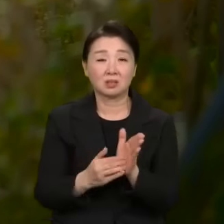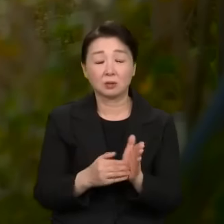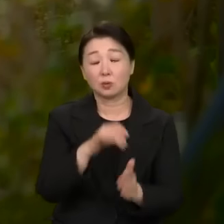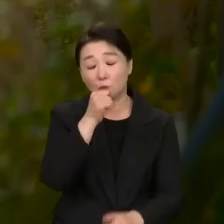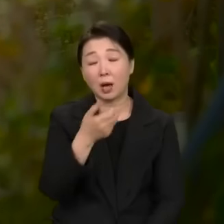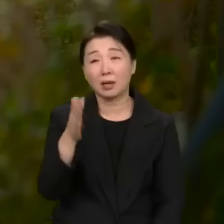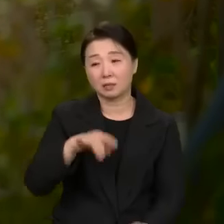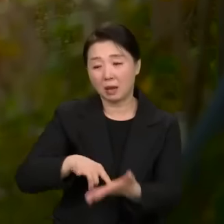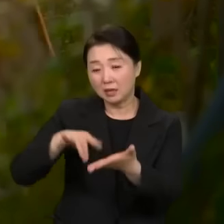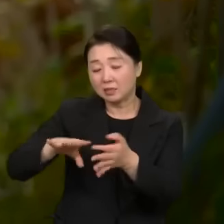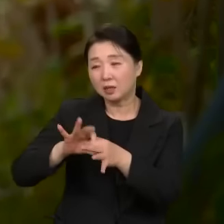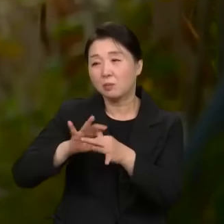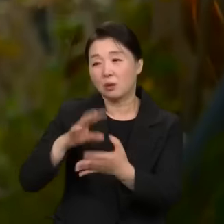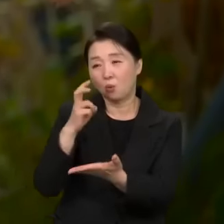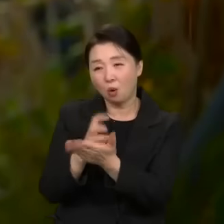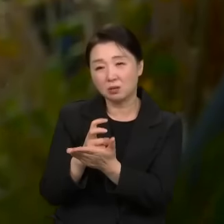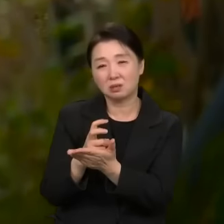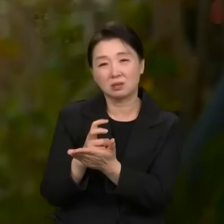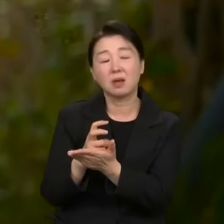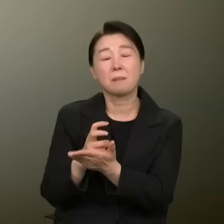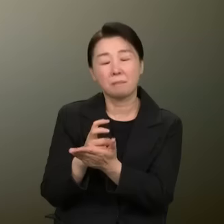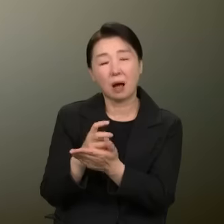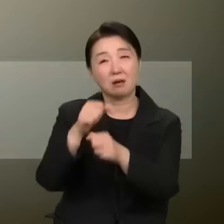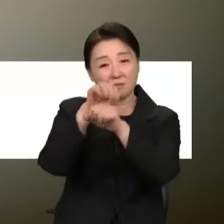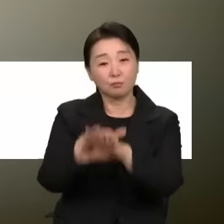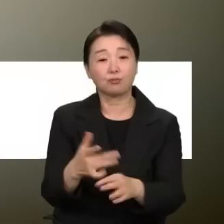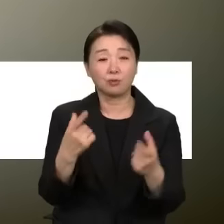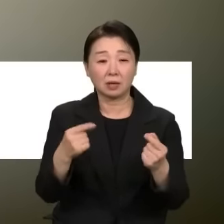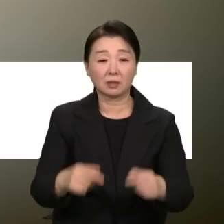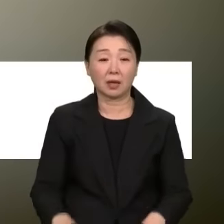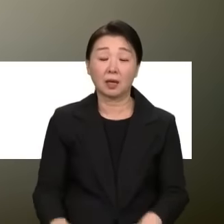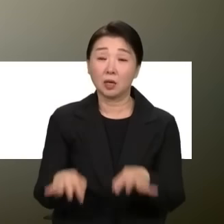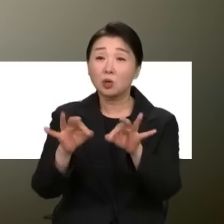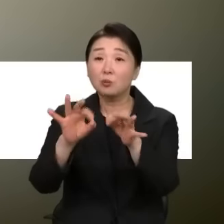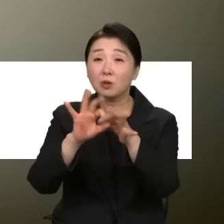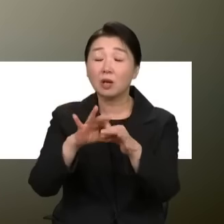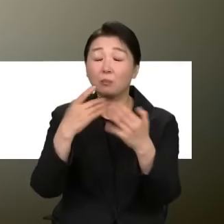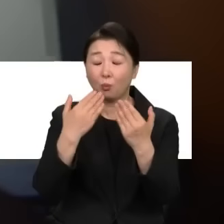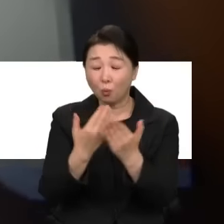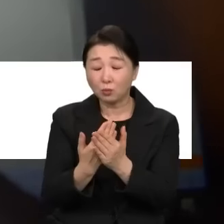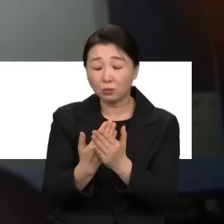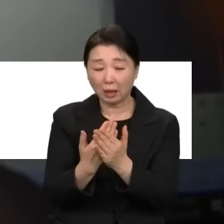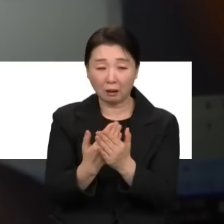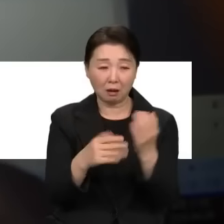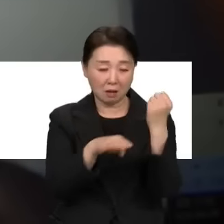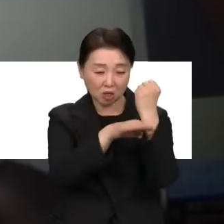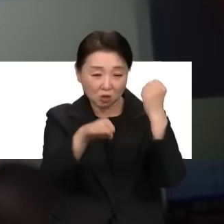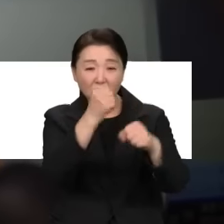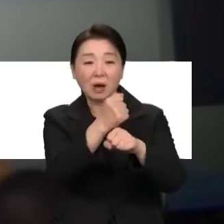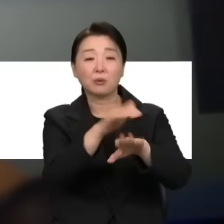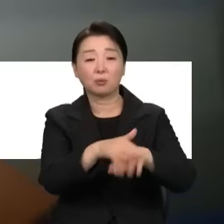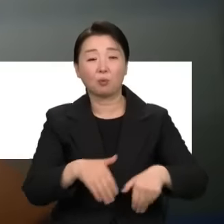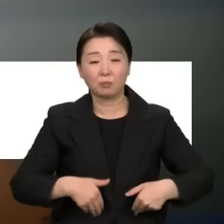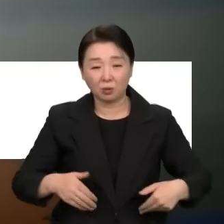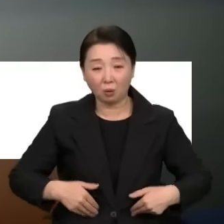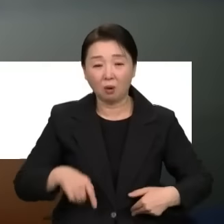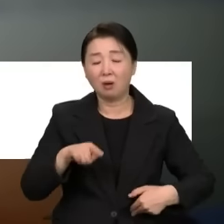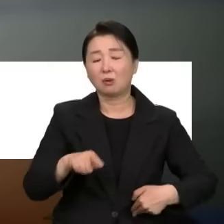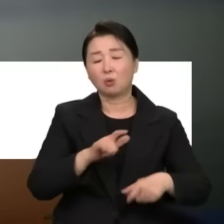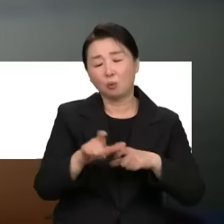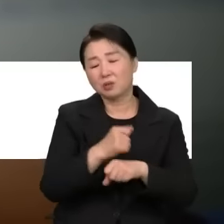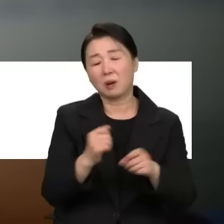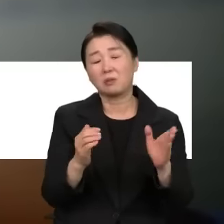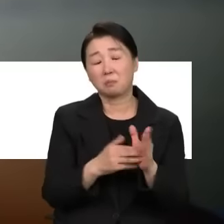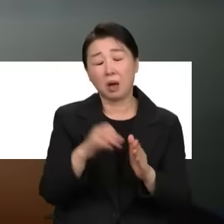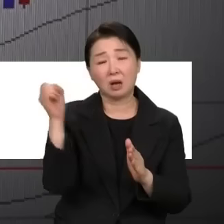원칙이 무너졌다 우려도 나옵니다 금융상품 간의 일관성이 있어야 된다거나 그런 것들을 체계적으로 고민해서 만든 세금인데 그걸